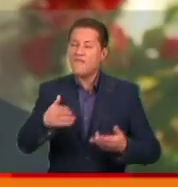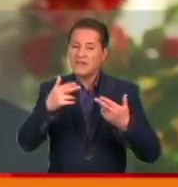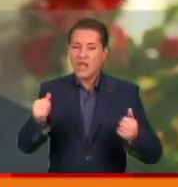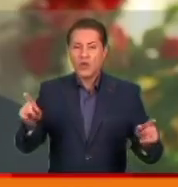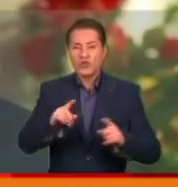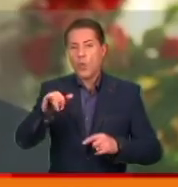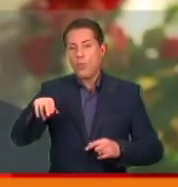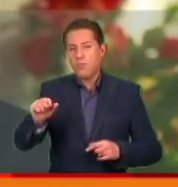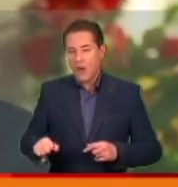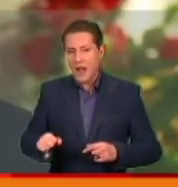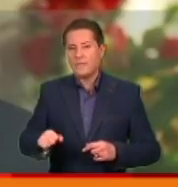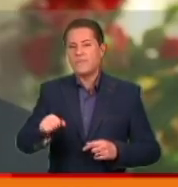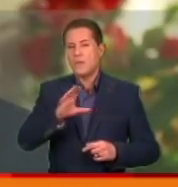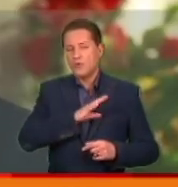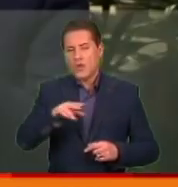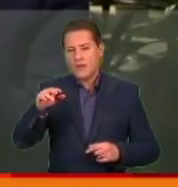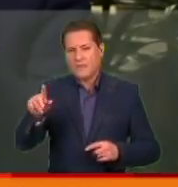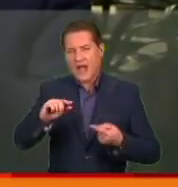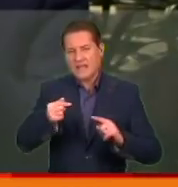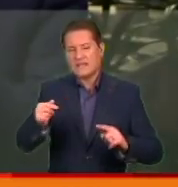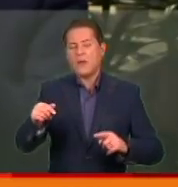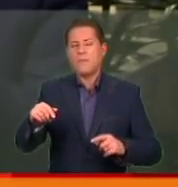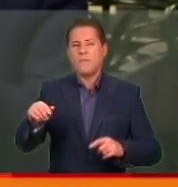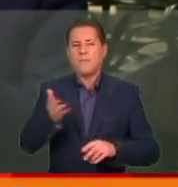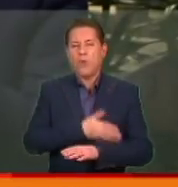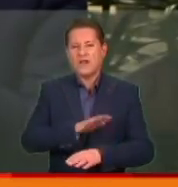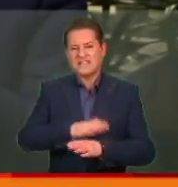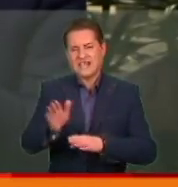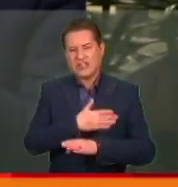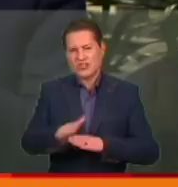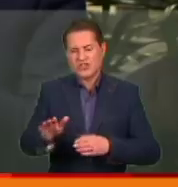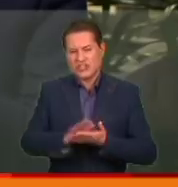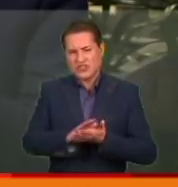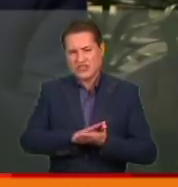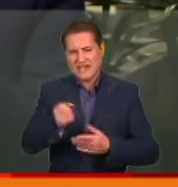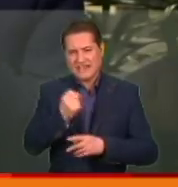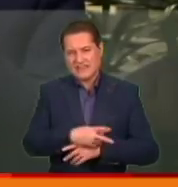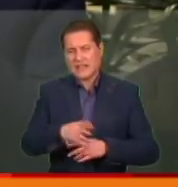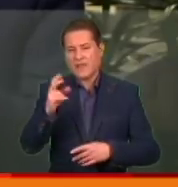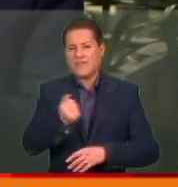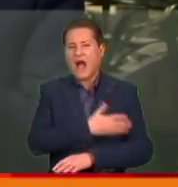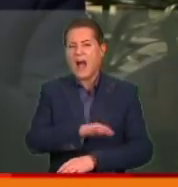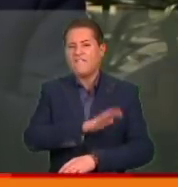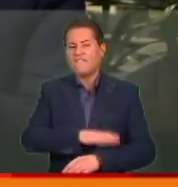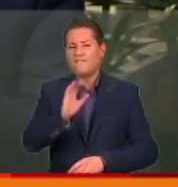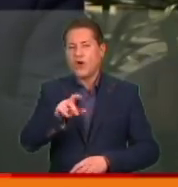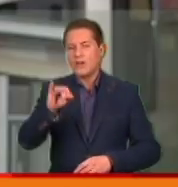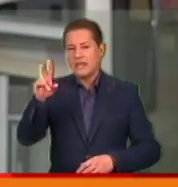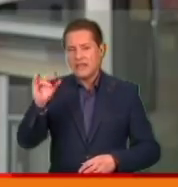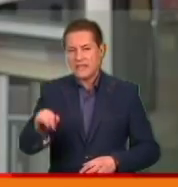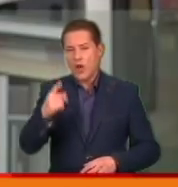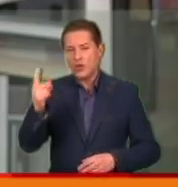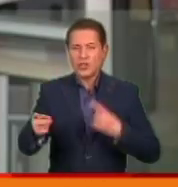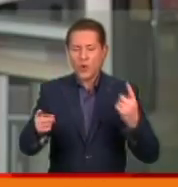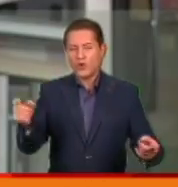УПА допустилась антипольських чисток на Волині. Завжди говорили, просимо вибачення за насилля, коли взаємно один одного мордували.